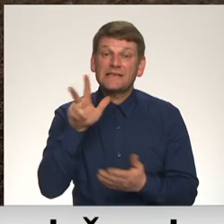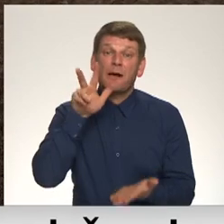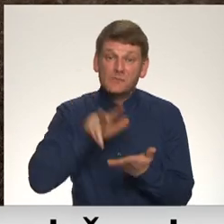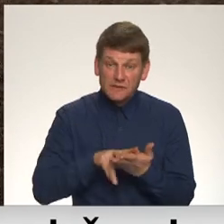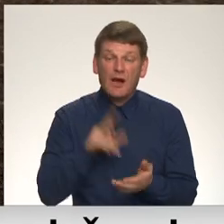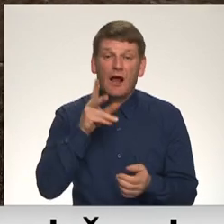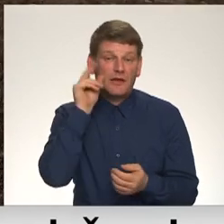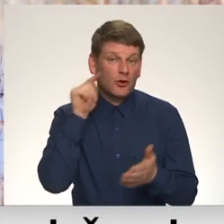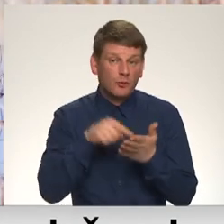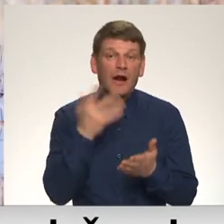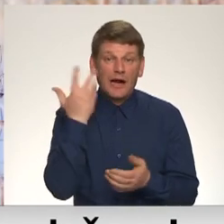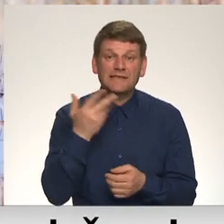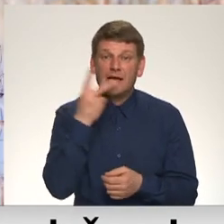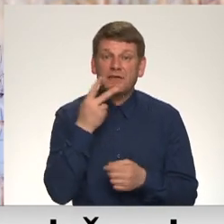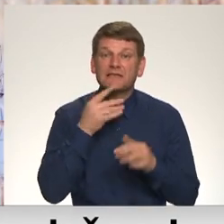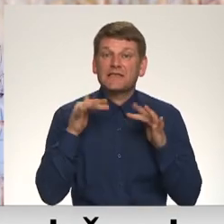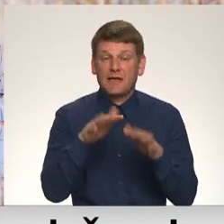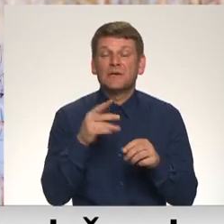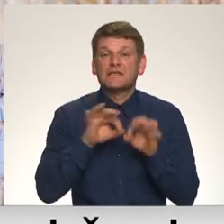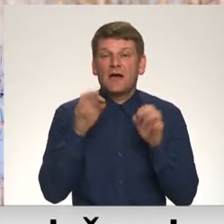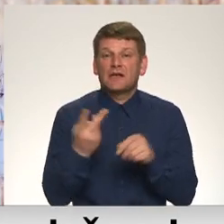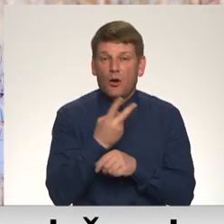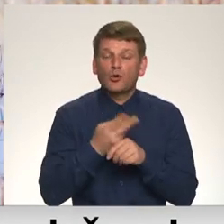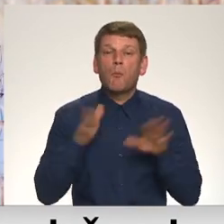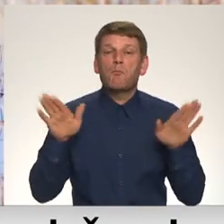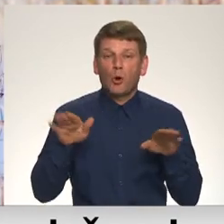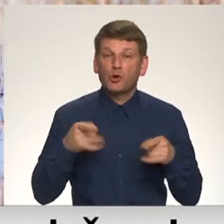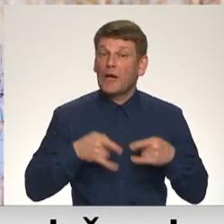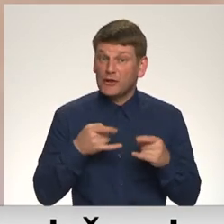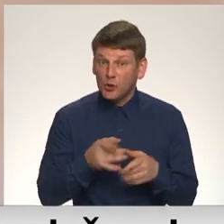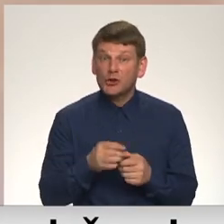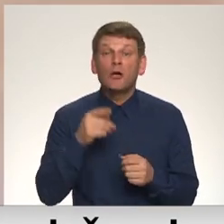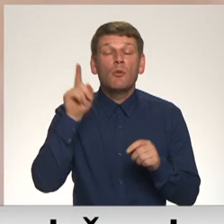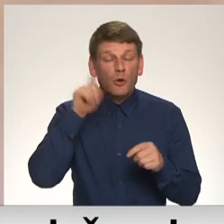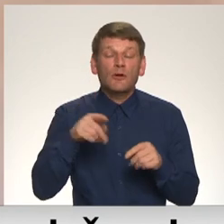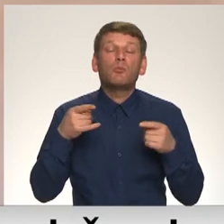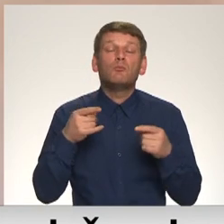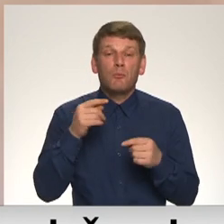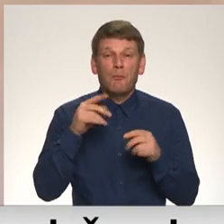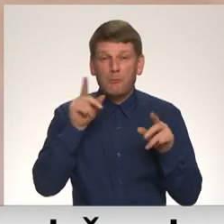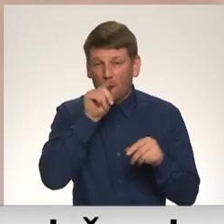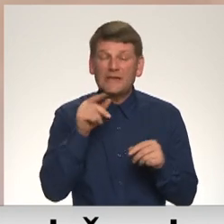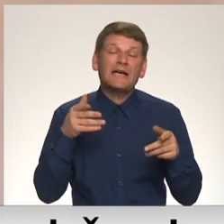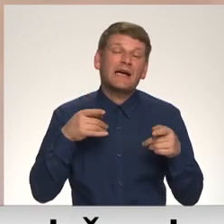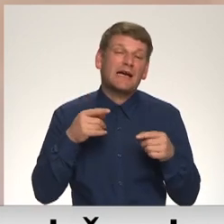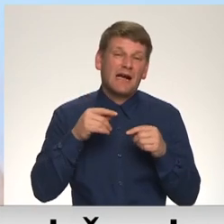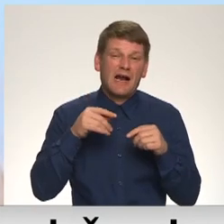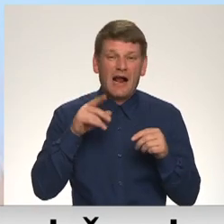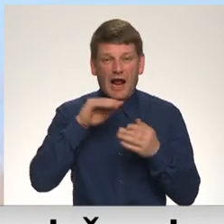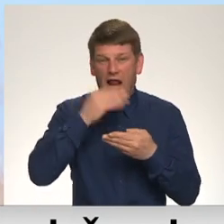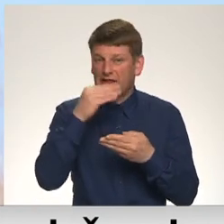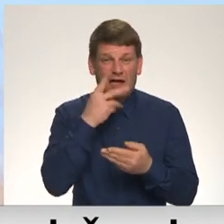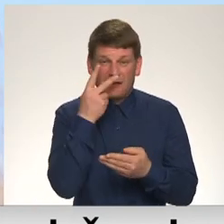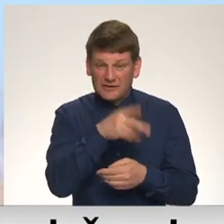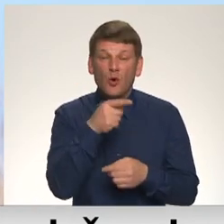kā datums, kad saimnieciskā darbība sāk traucēt putnu ligzdošanai. Protams, ka putni kalendārā neskatās un ligzduvīšana niedrājos